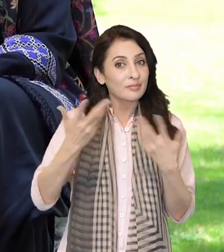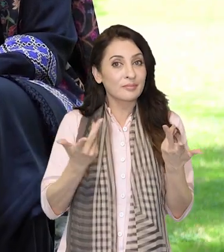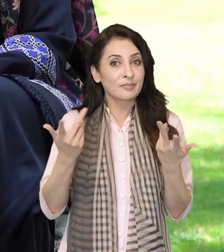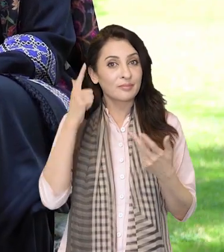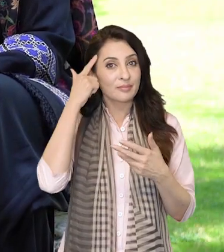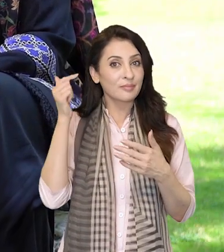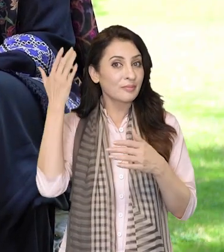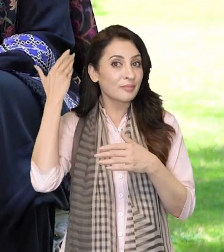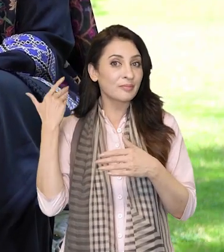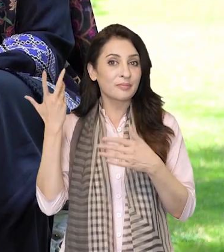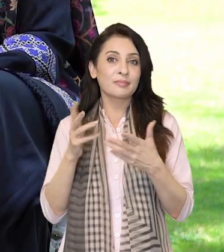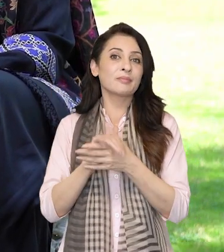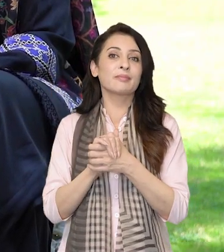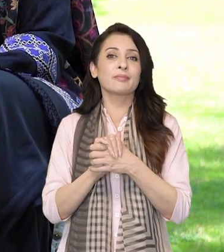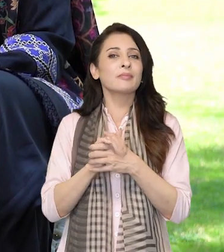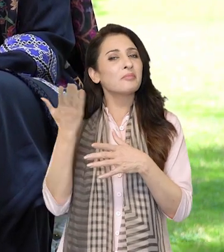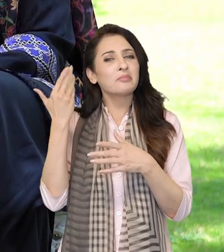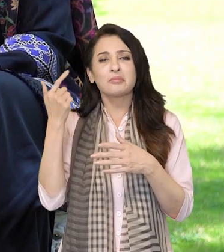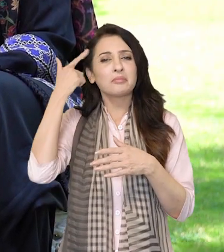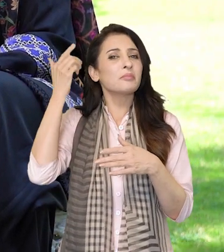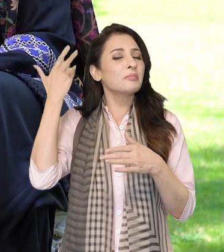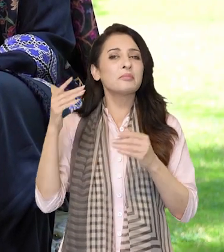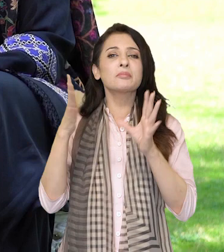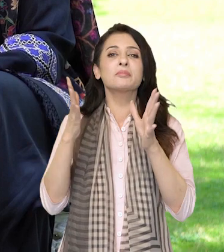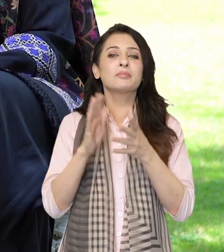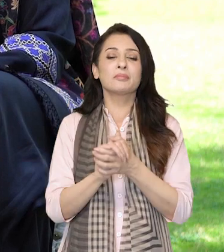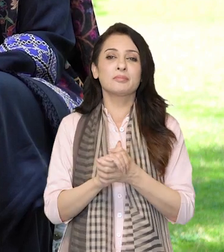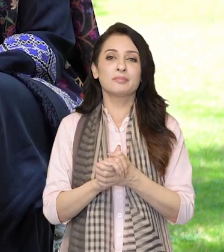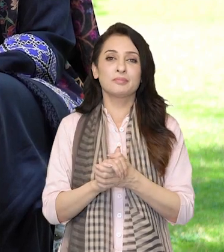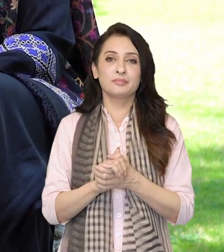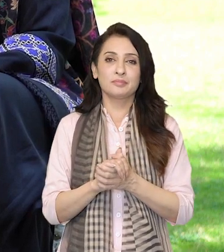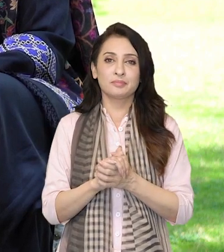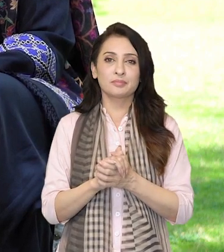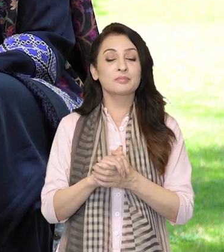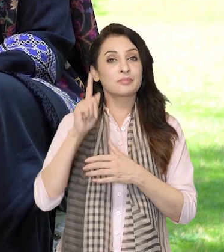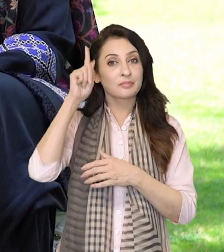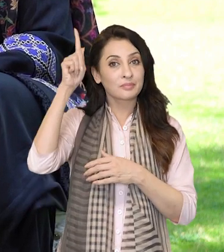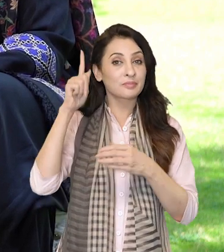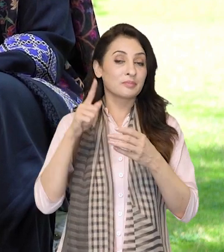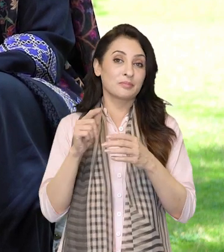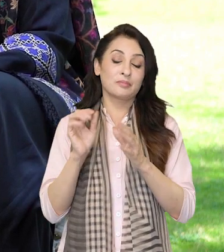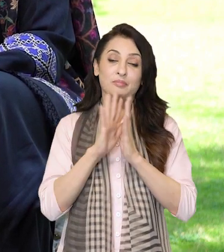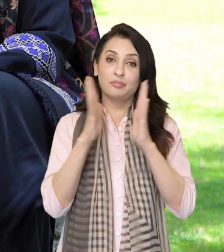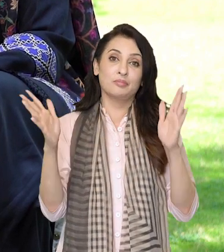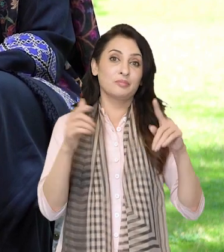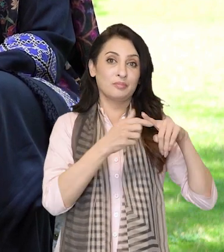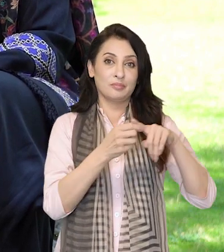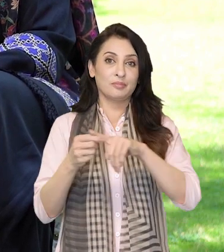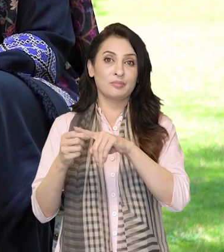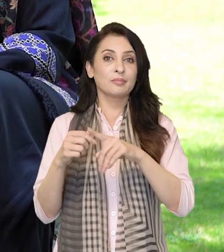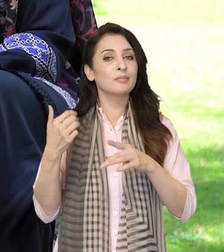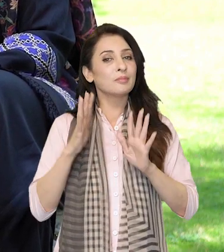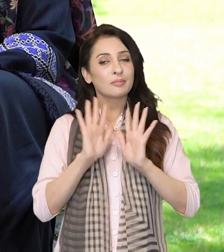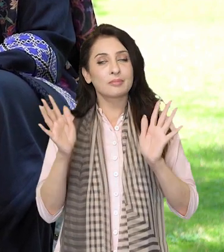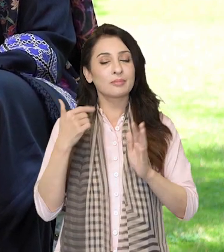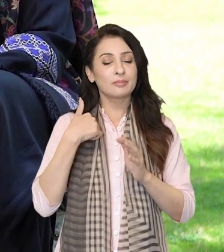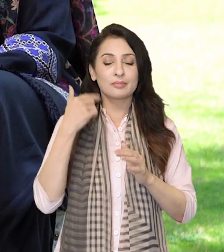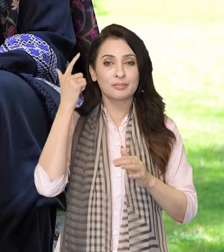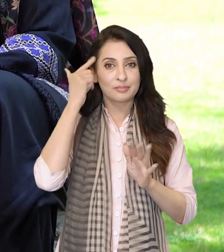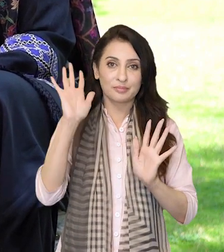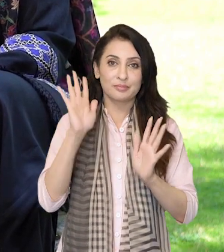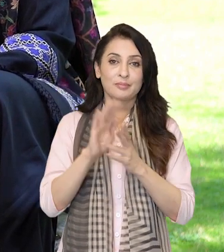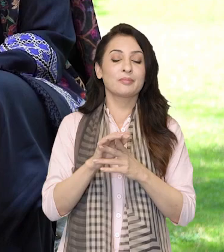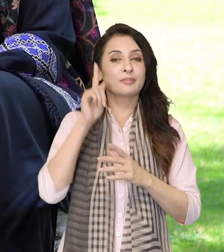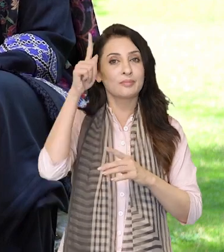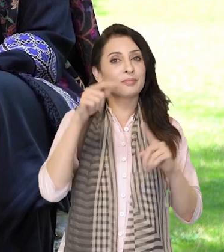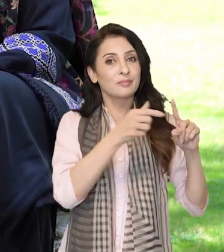एंड आई थिंक हमारे फ्यूचर के लिए ये हमने कुछ प्लान नहीं किया था जब हमने शुरू किया था। आई फील लाइक अल्लाह ताला इज़ द बेस्ट ऑफ प्लानर्स।